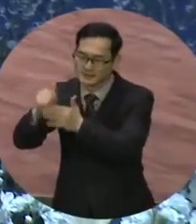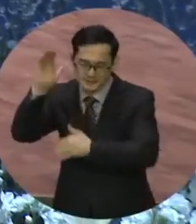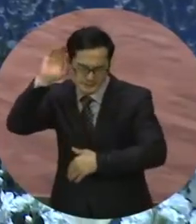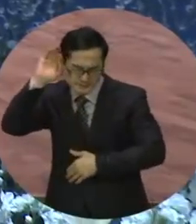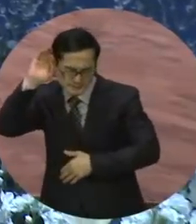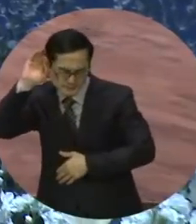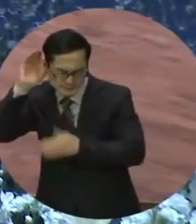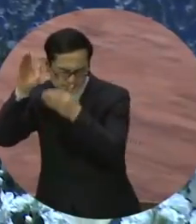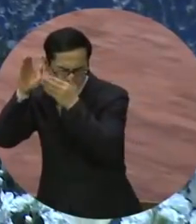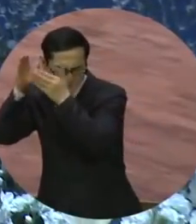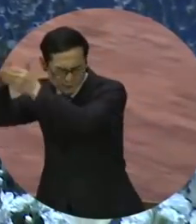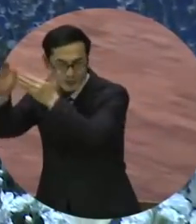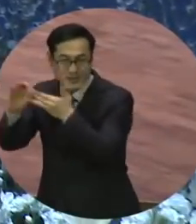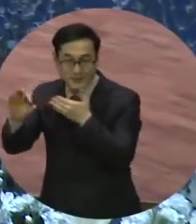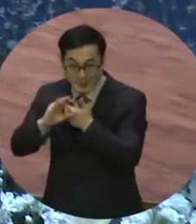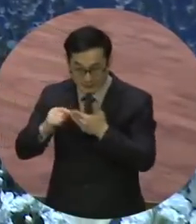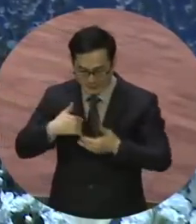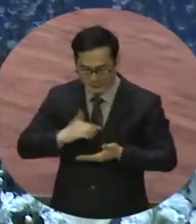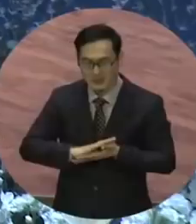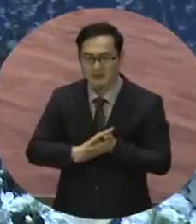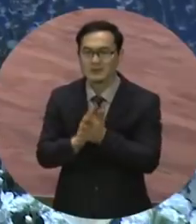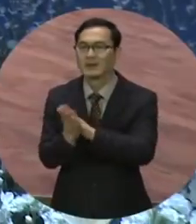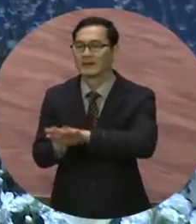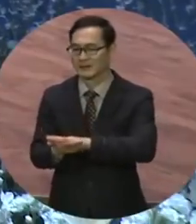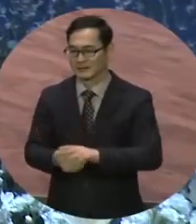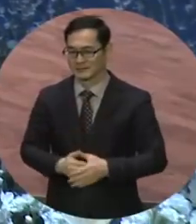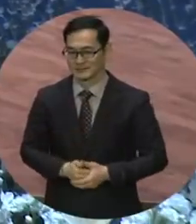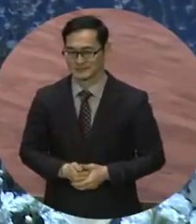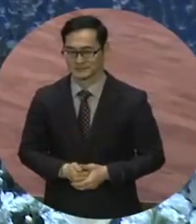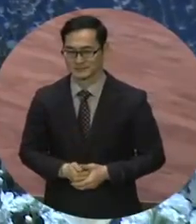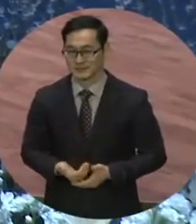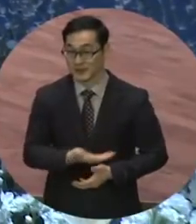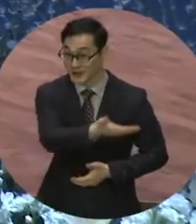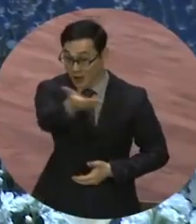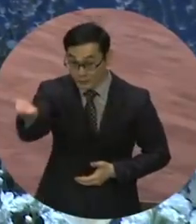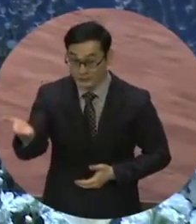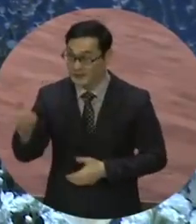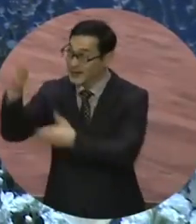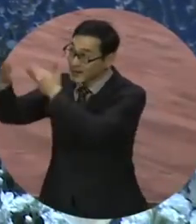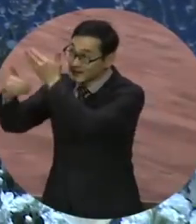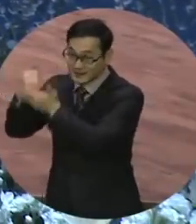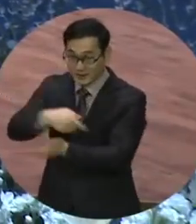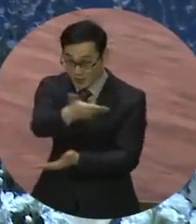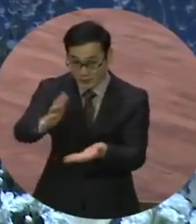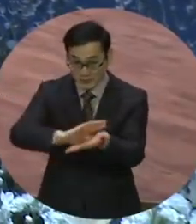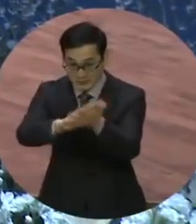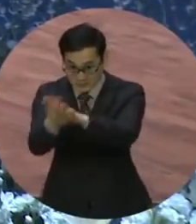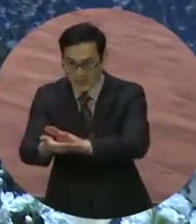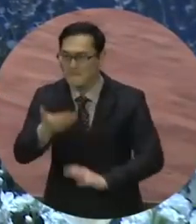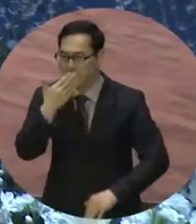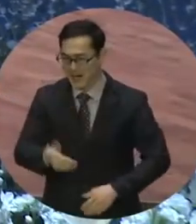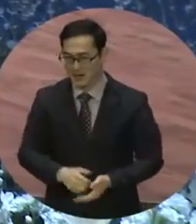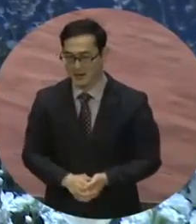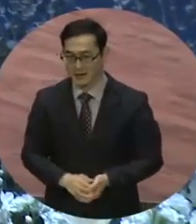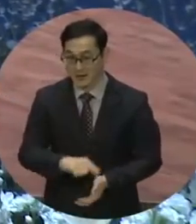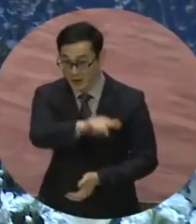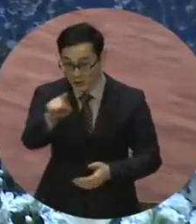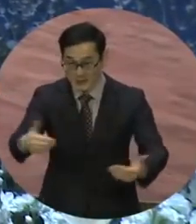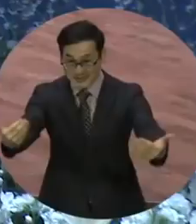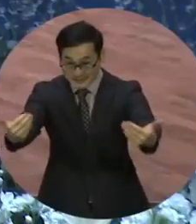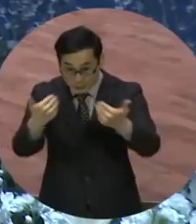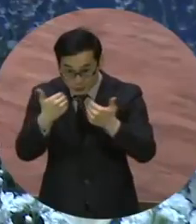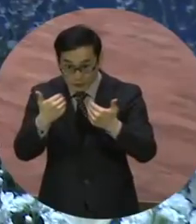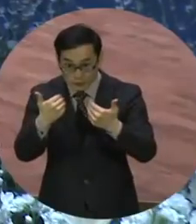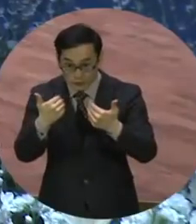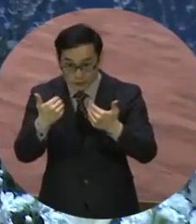인생이 바뀌어버려요. 성령 하나님은 너를 바꿀 수가 있습니다. 여러분 얼마나 집중하느냐, 얼마나